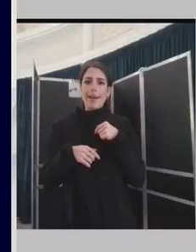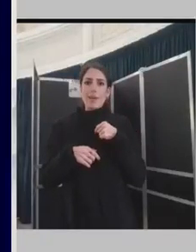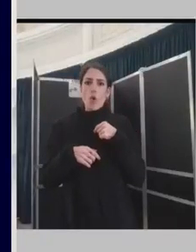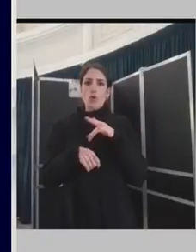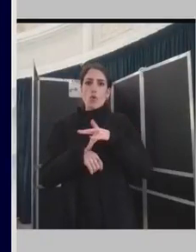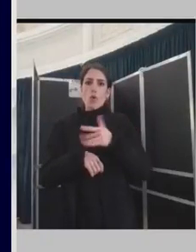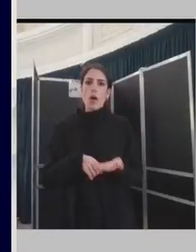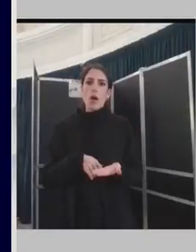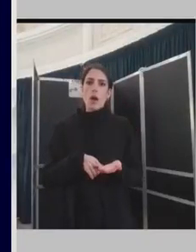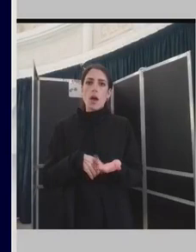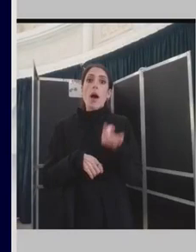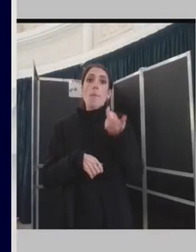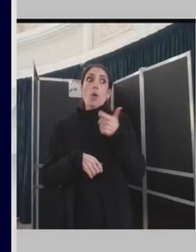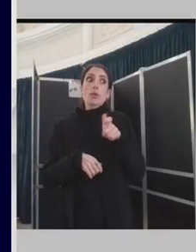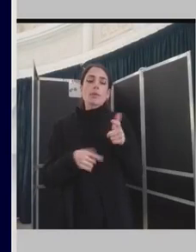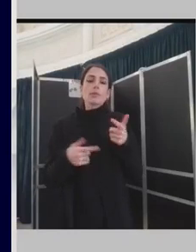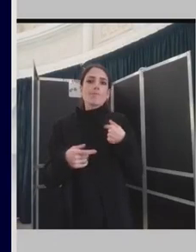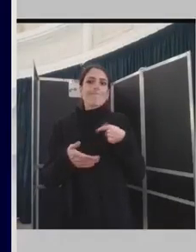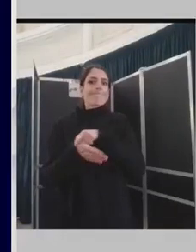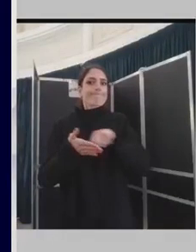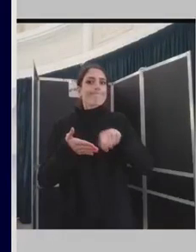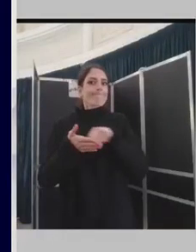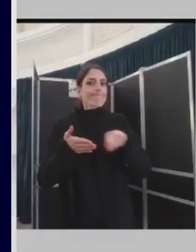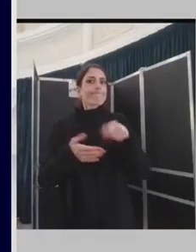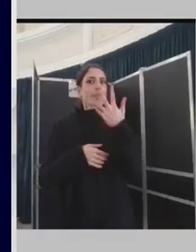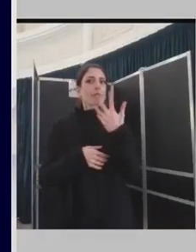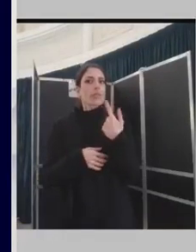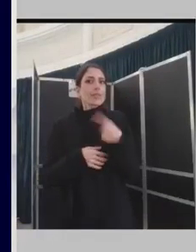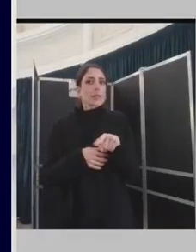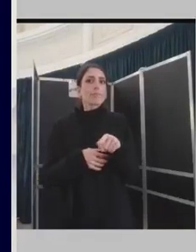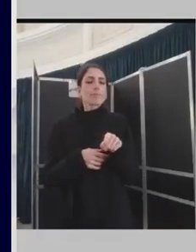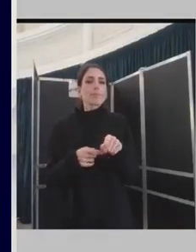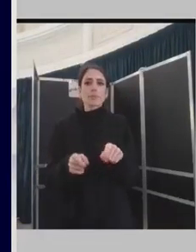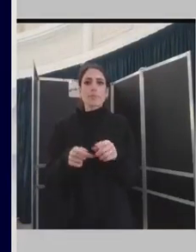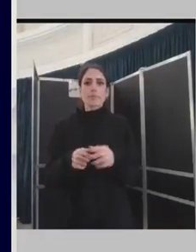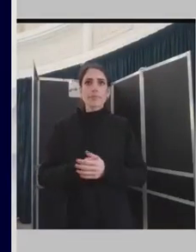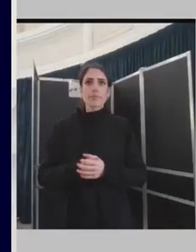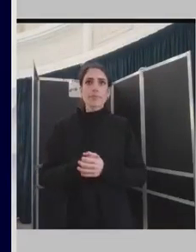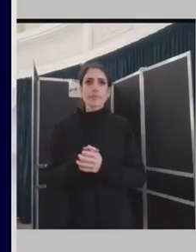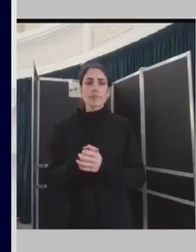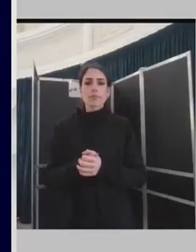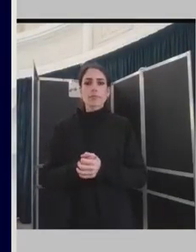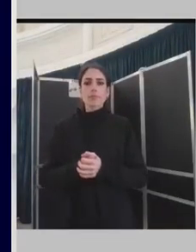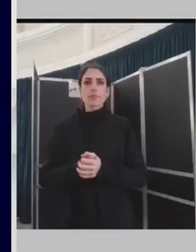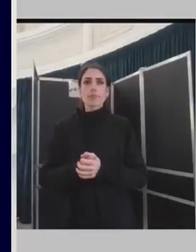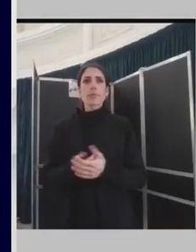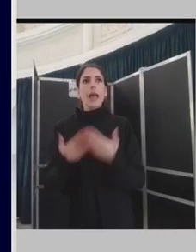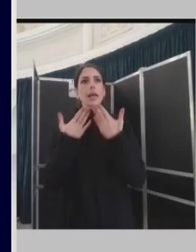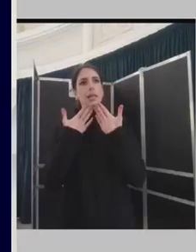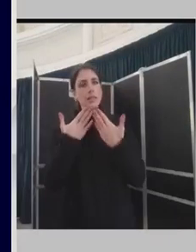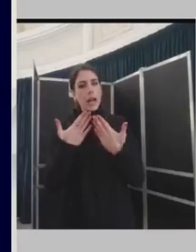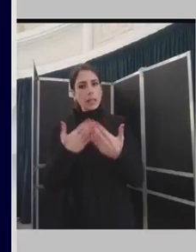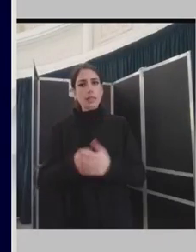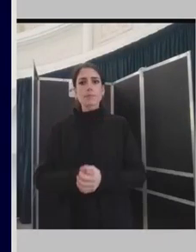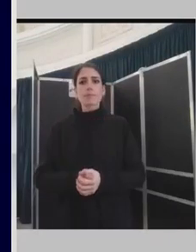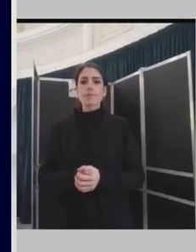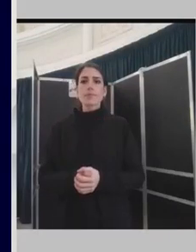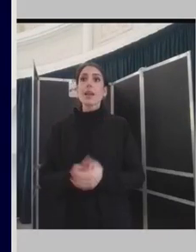diciamo, diventare qualcosa di meno impattante. Grazie. Grazie a lei, assessora.